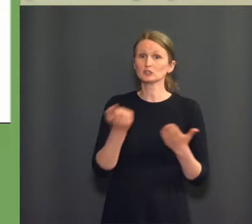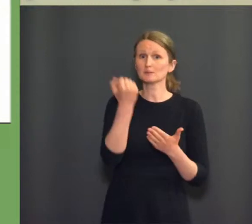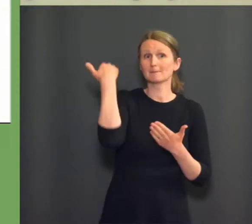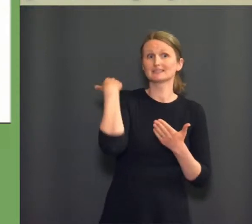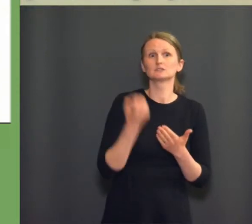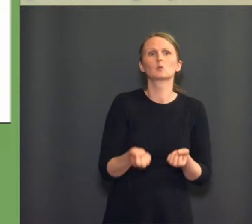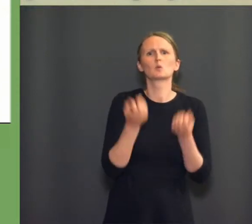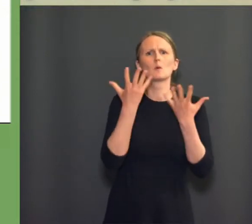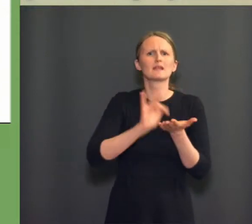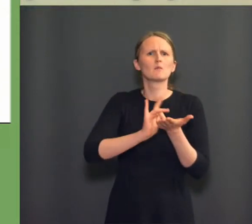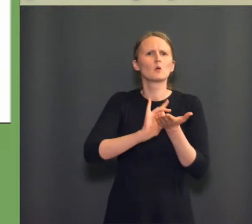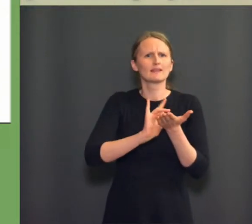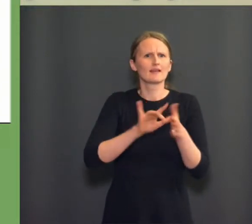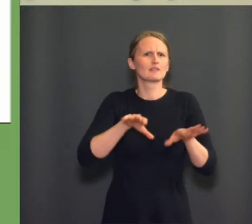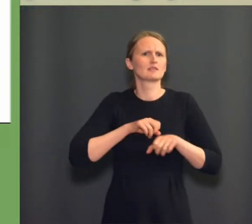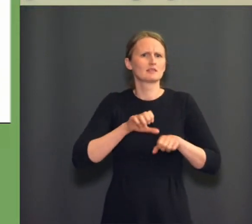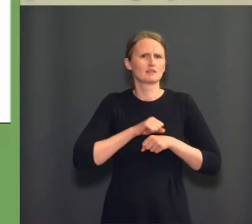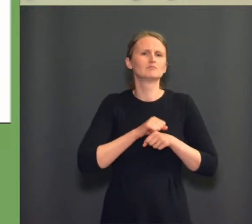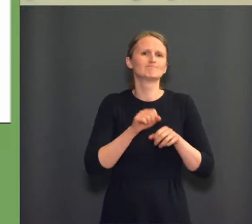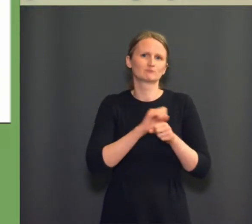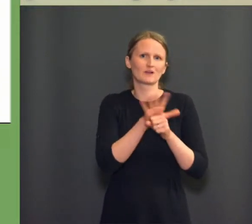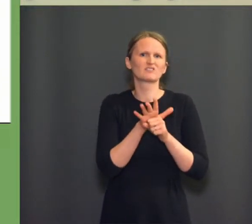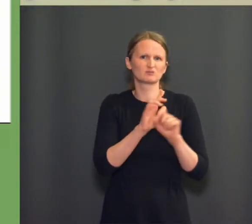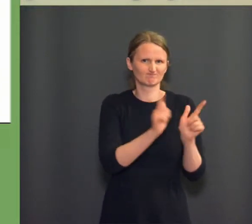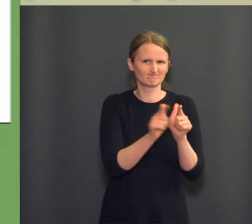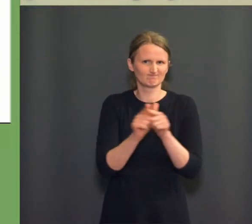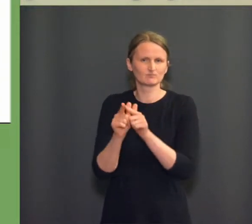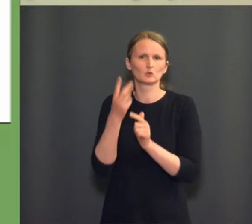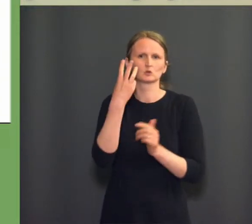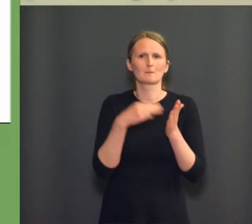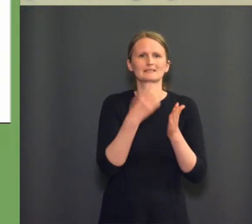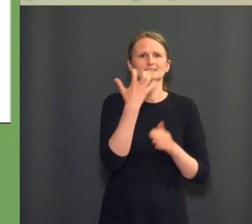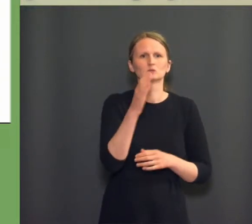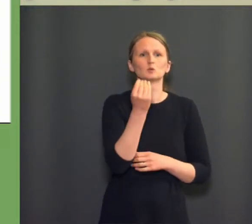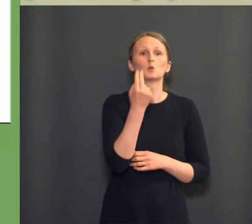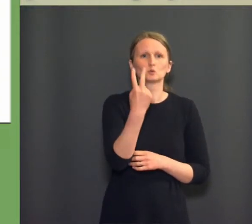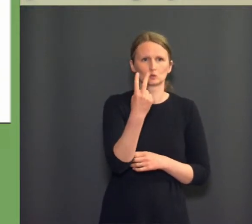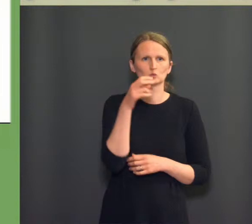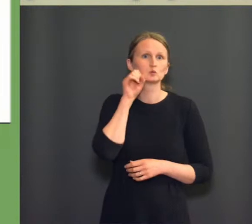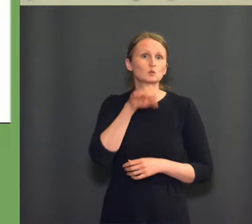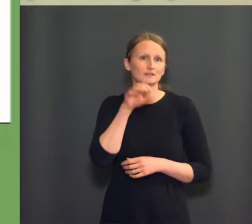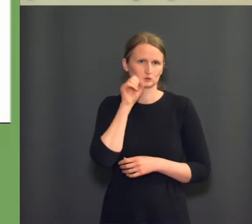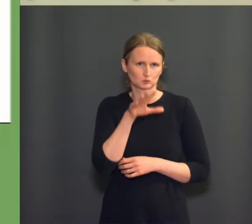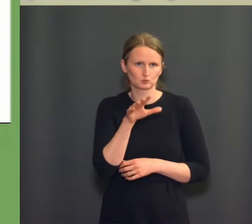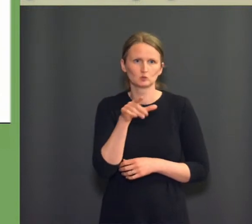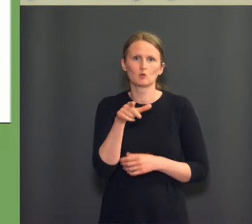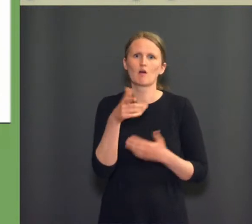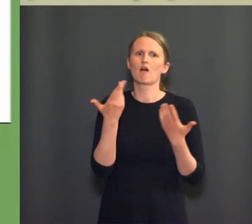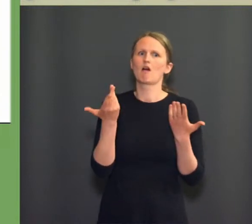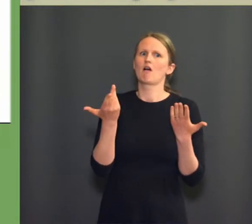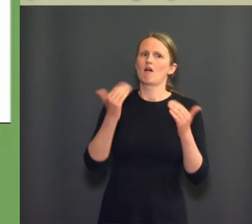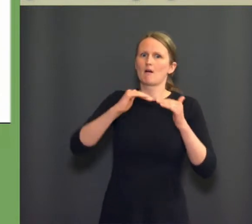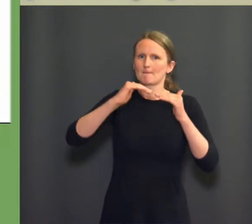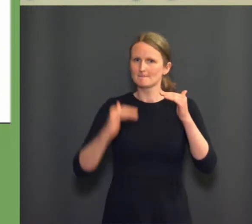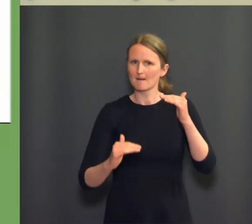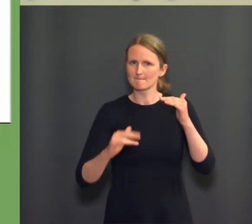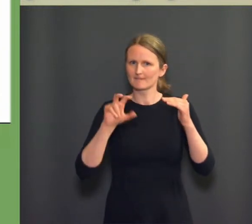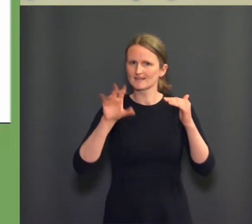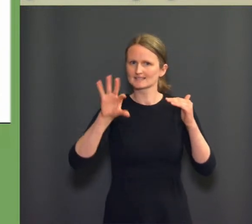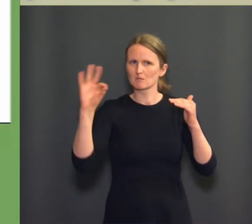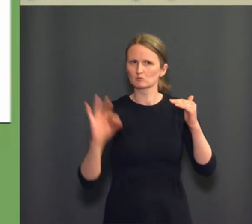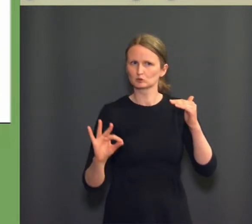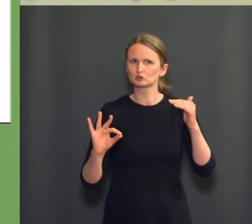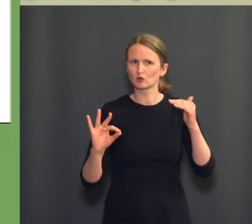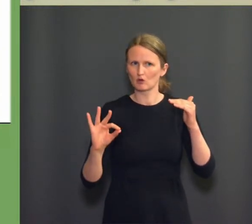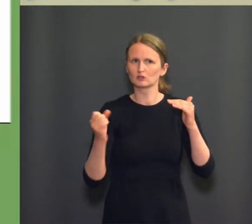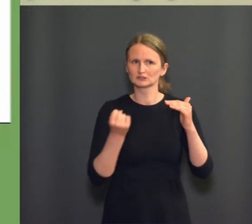3592 nouvelles infections par jour. C'est une diminution importante, une diminution de 25% sur base hebdomadaire, mais il faut bien dire qu'il y